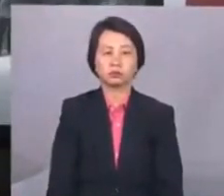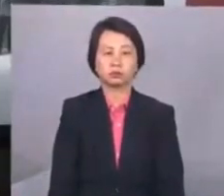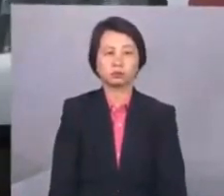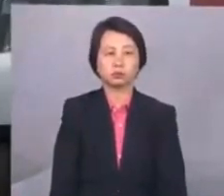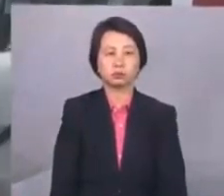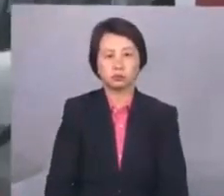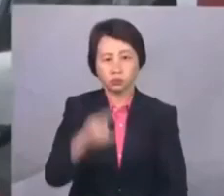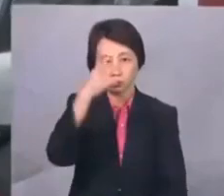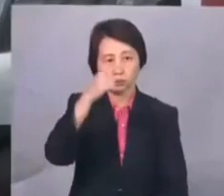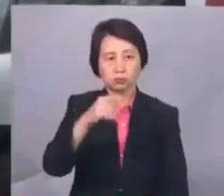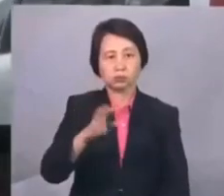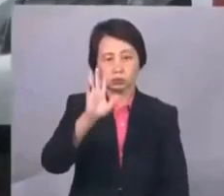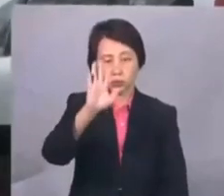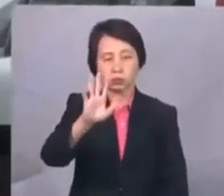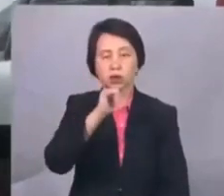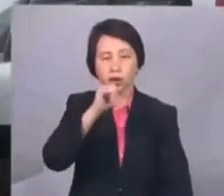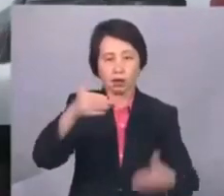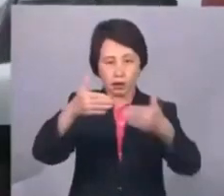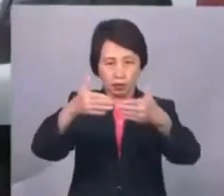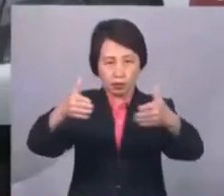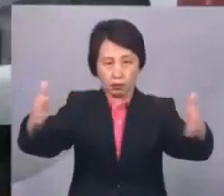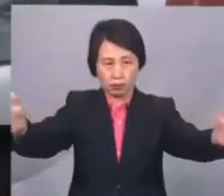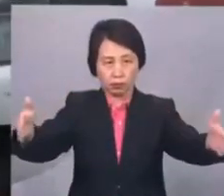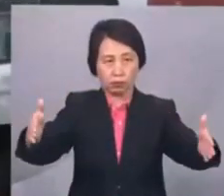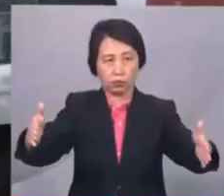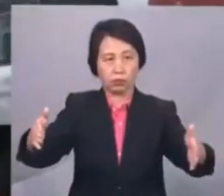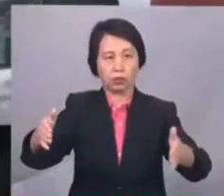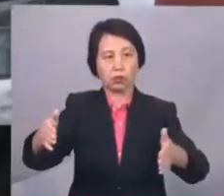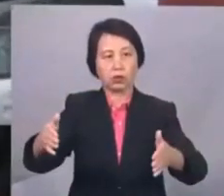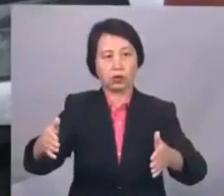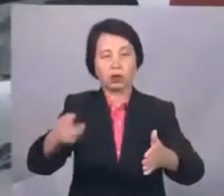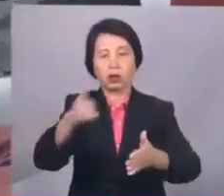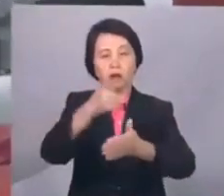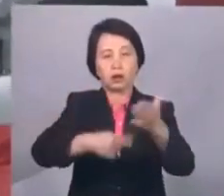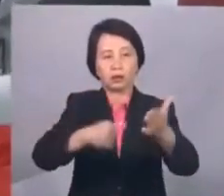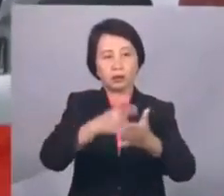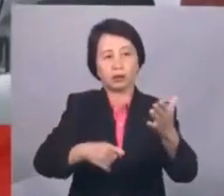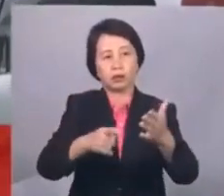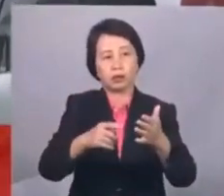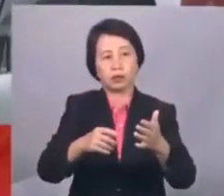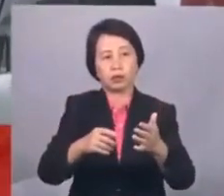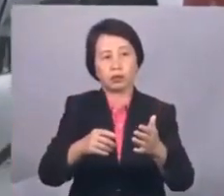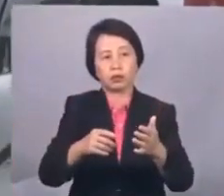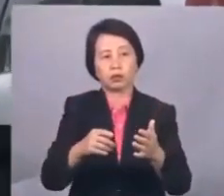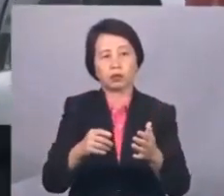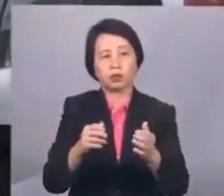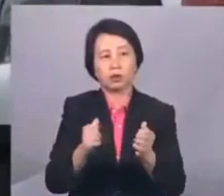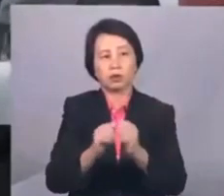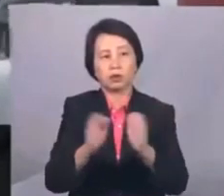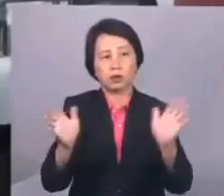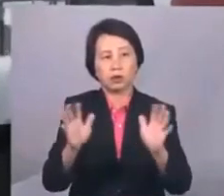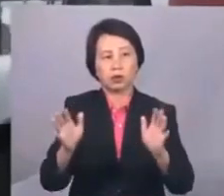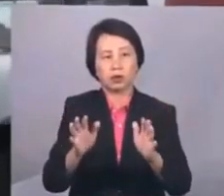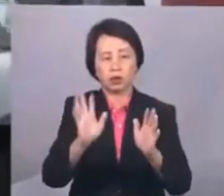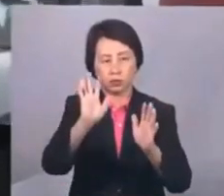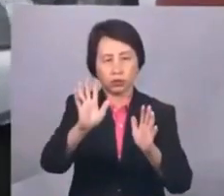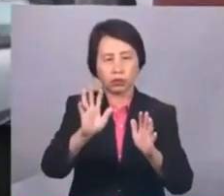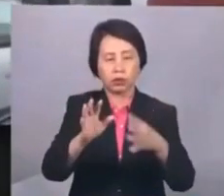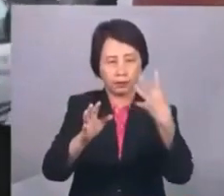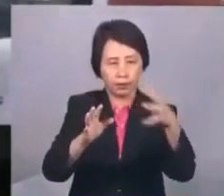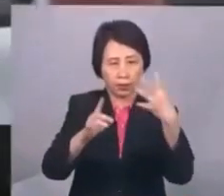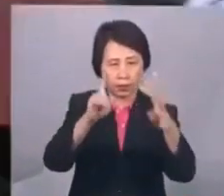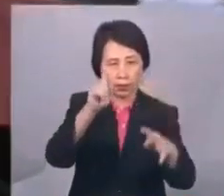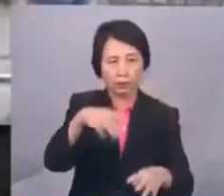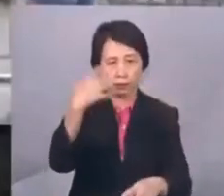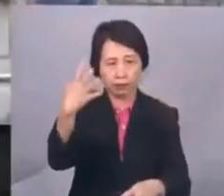langkah2nya sambuca Yes chameleon siapa apa-apa dengan saya sepanjang bulan April tempatsantai